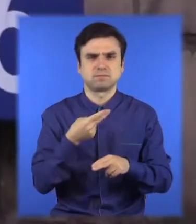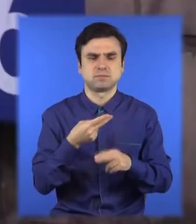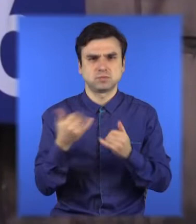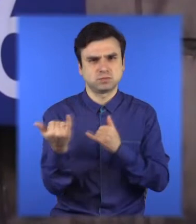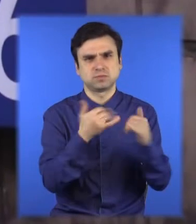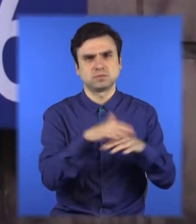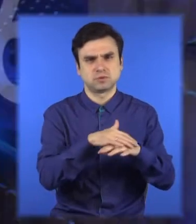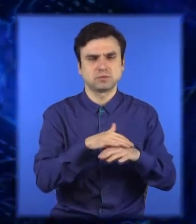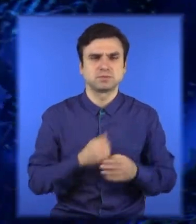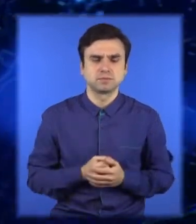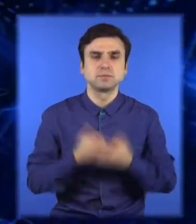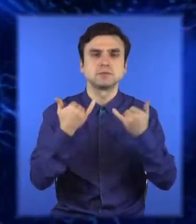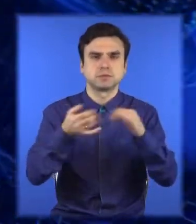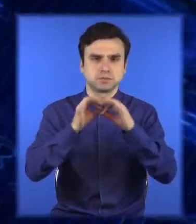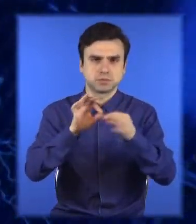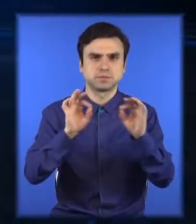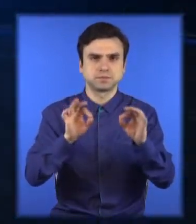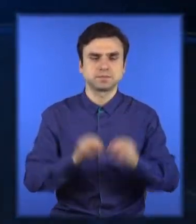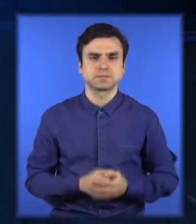Подробиці далі.